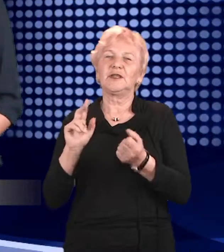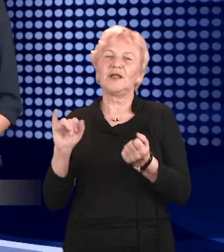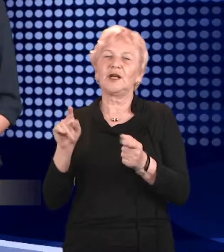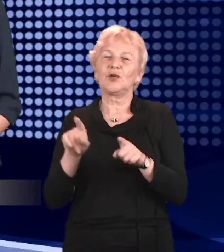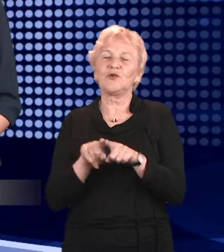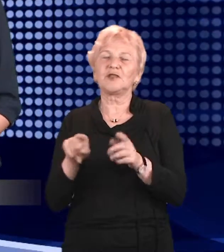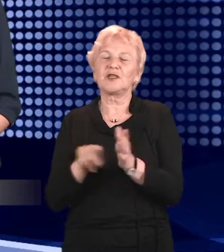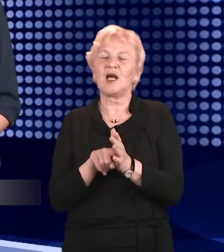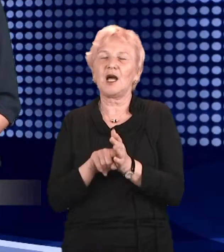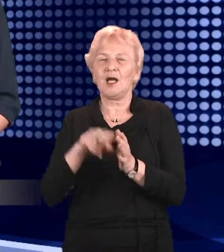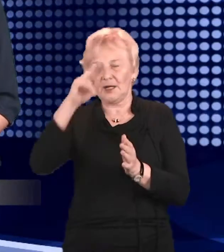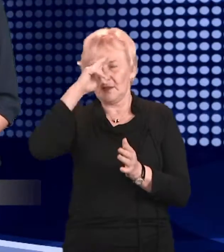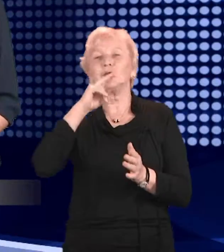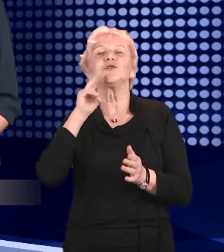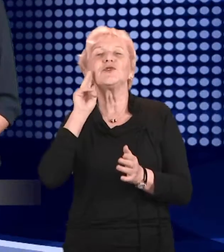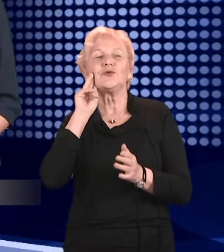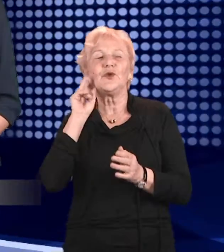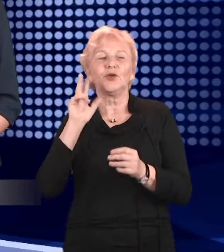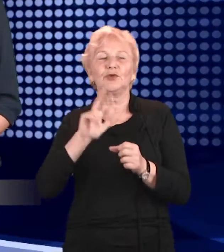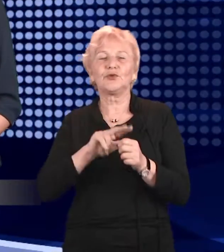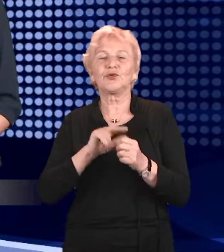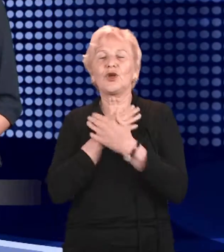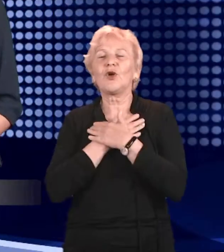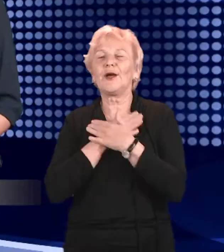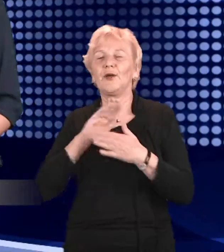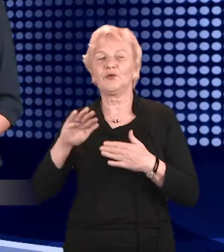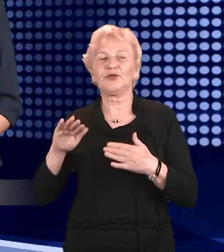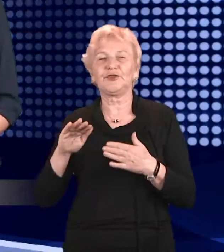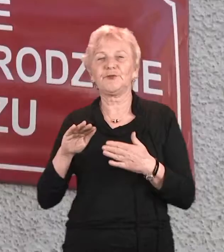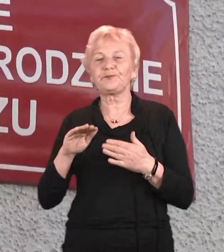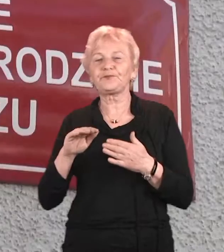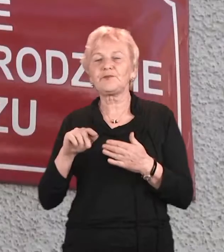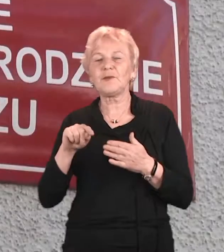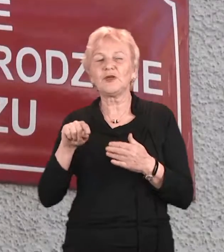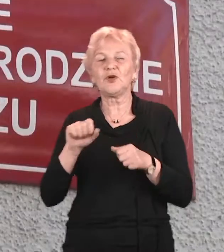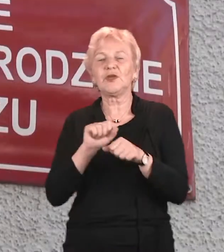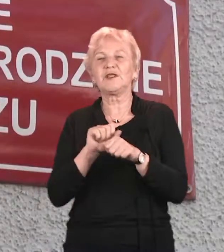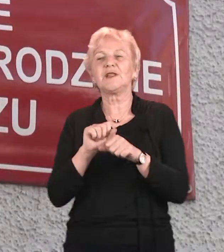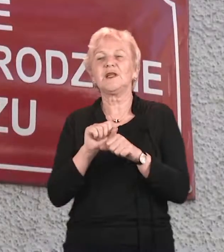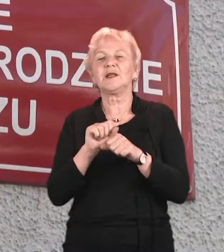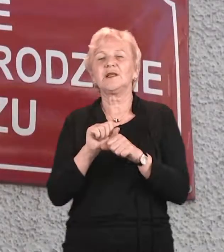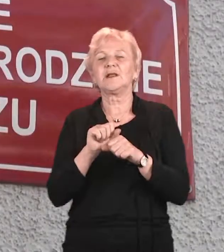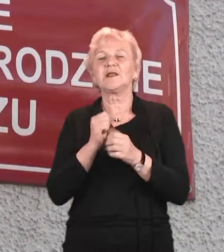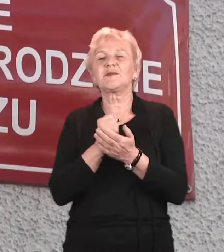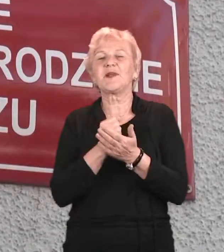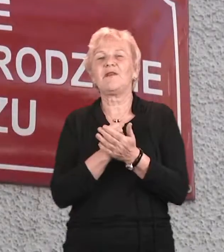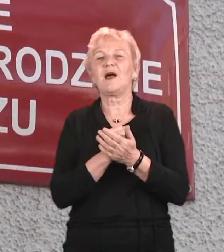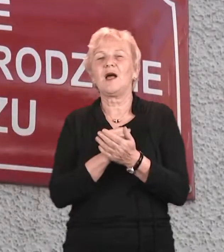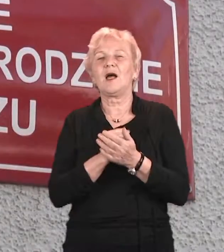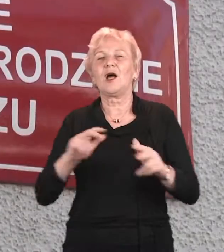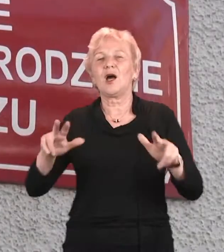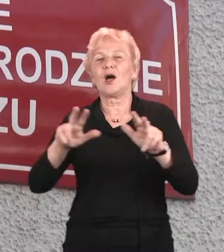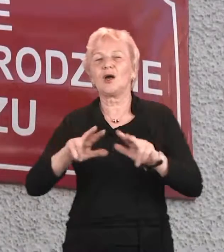nieprzerwanie również w naszym powiecie poszukiwani są kandydaci na rodziców zastępczych. W zeszłym roku w powiecie raciborskim